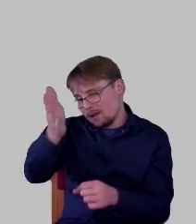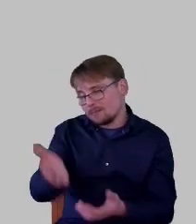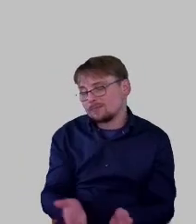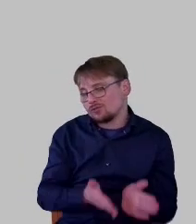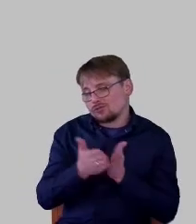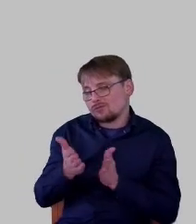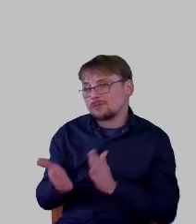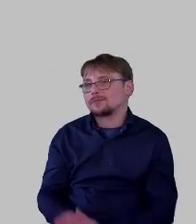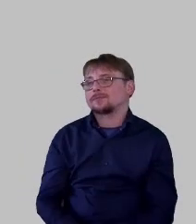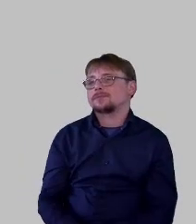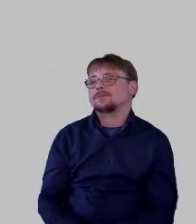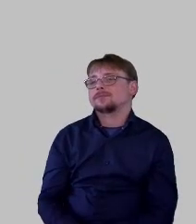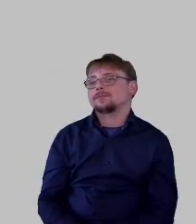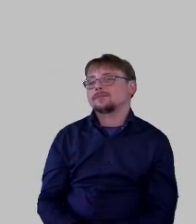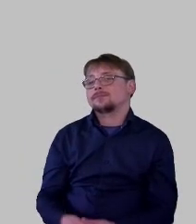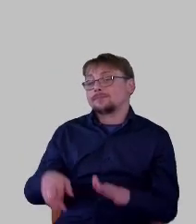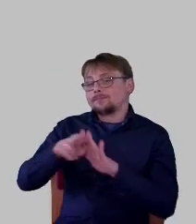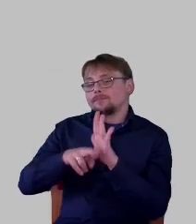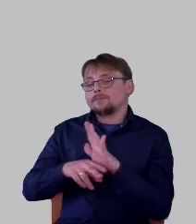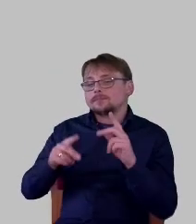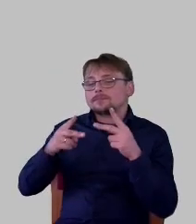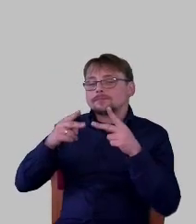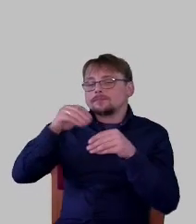To, na co też zwracamy uwagę w przepisach,